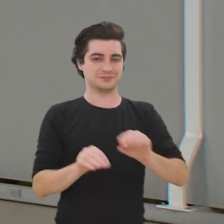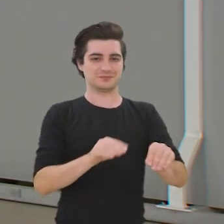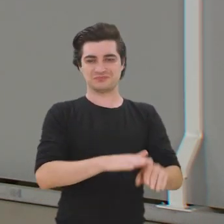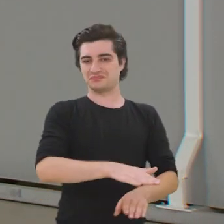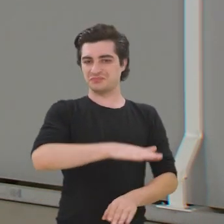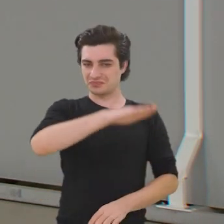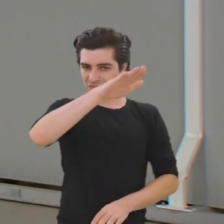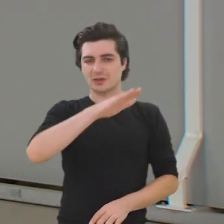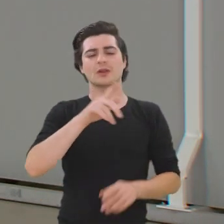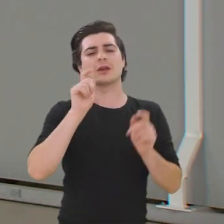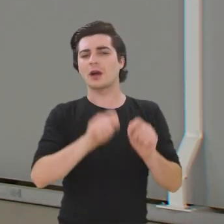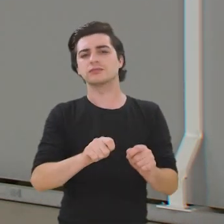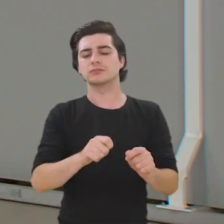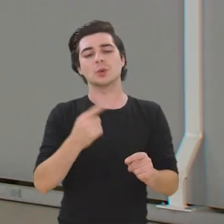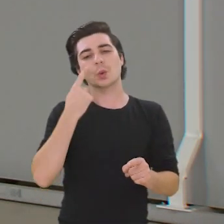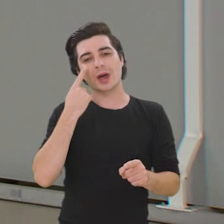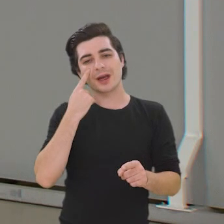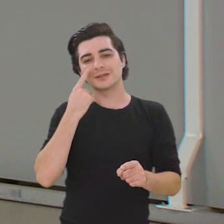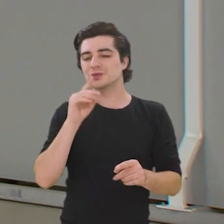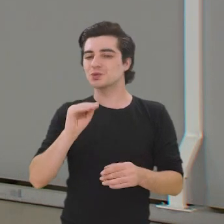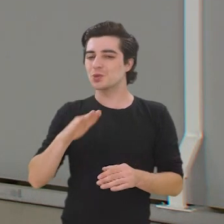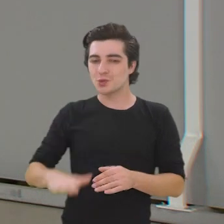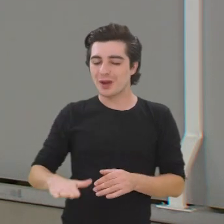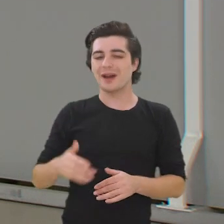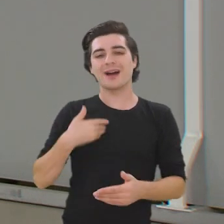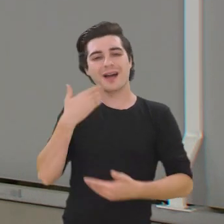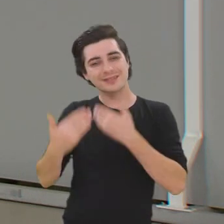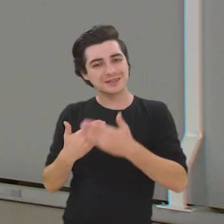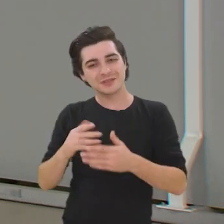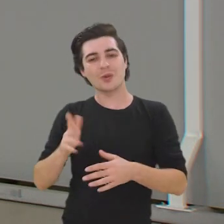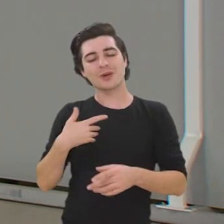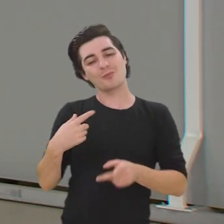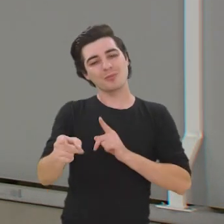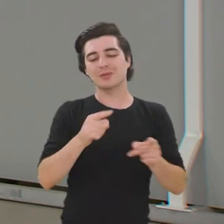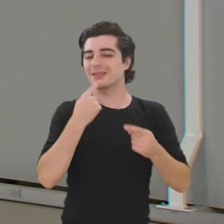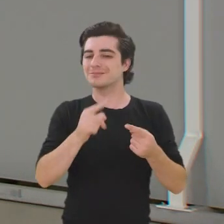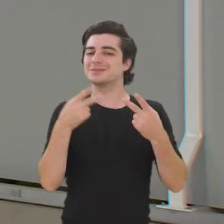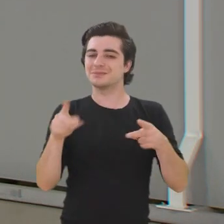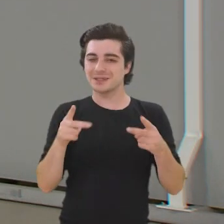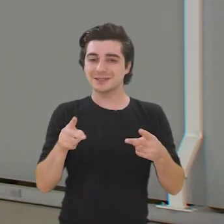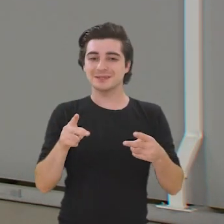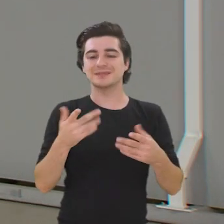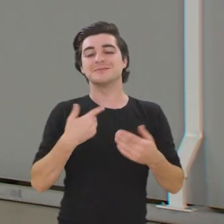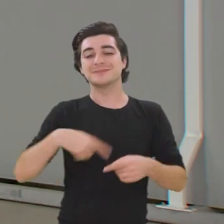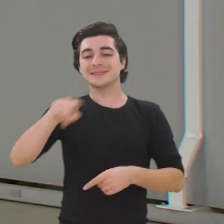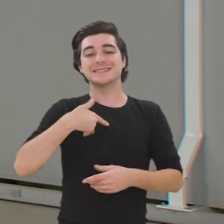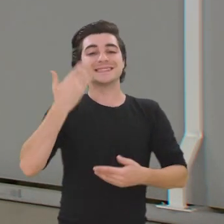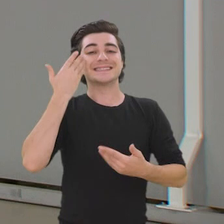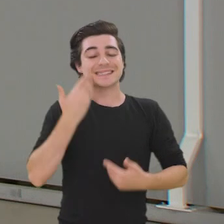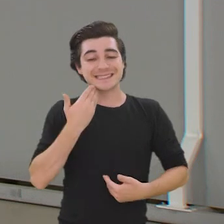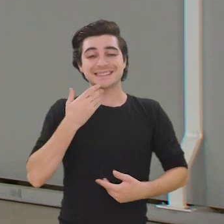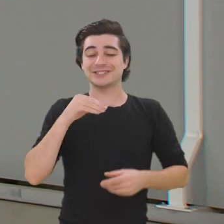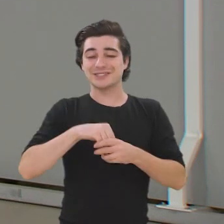olanları başka bir yere koymaları yönünde çocuklarınıza eşlik edip onları yönlendirebilirsiniz. Bizleri